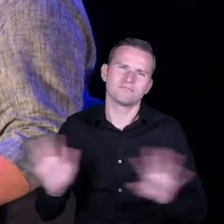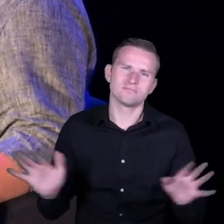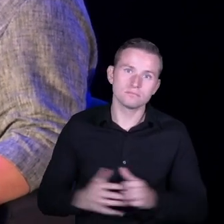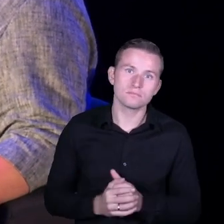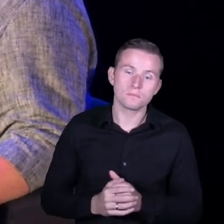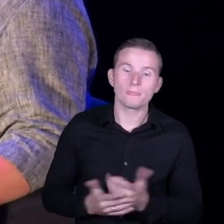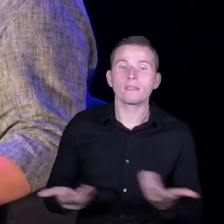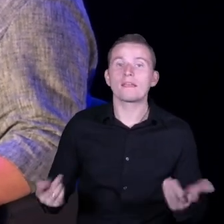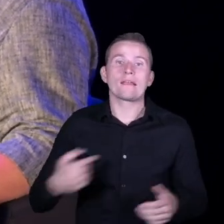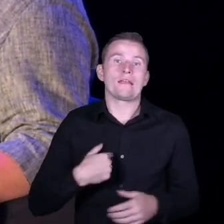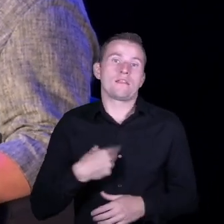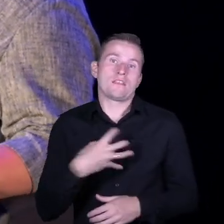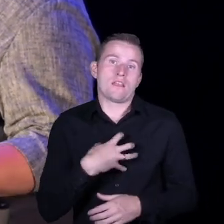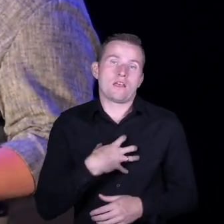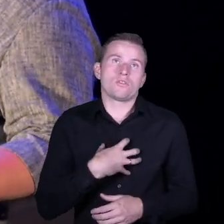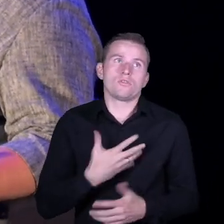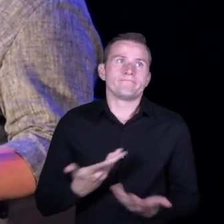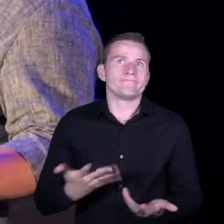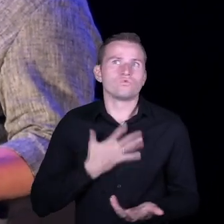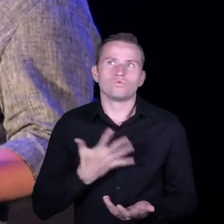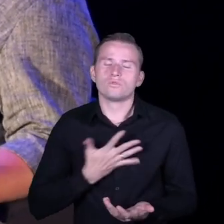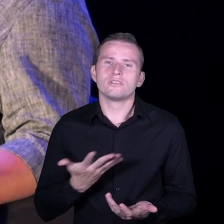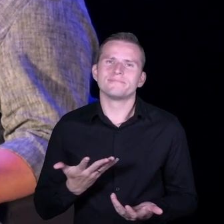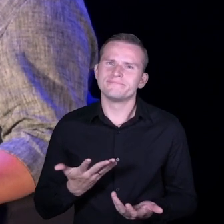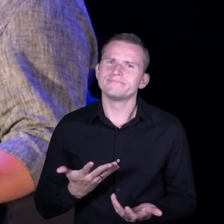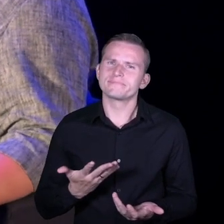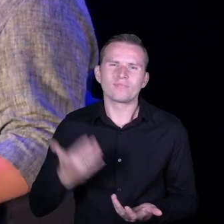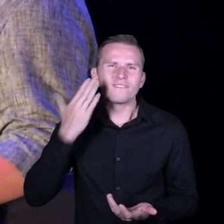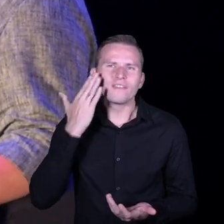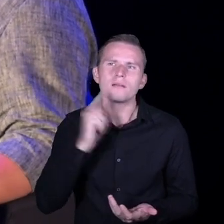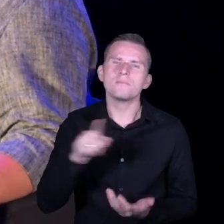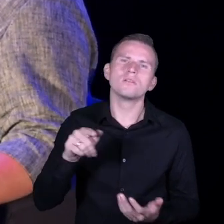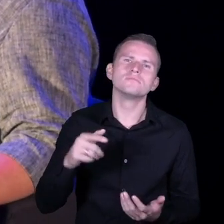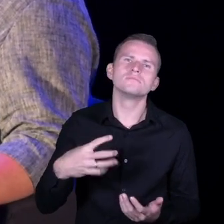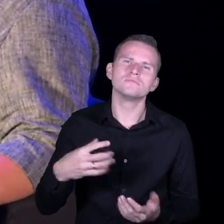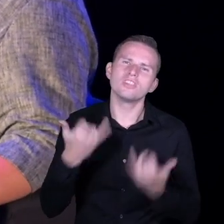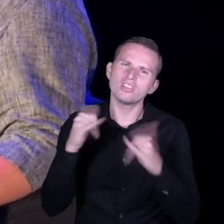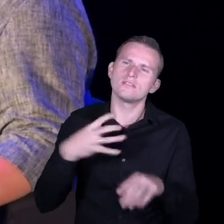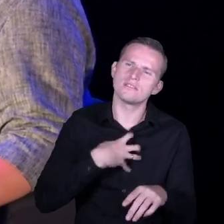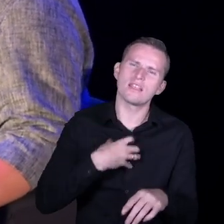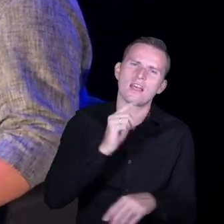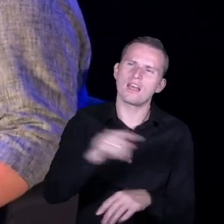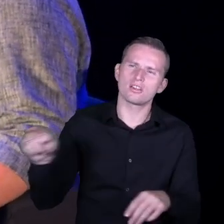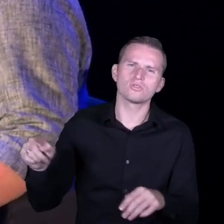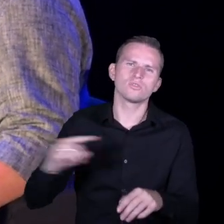jako dyrektorze to chciałabym też podkreślić, bo też wiem, że koleżanki, koledzy dyrektorzy, często o tym